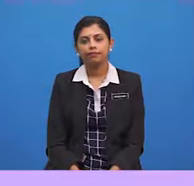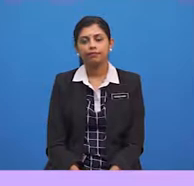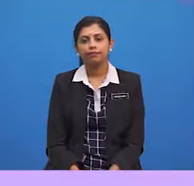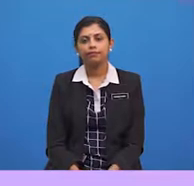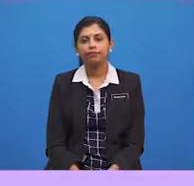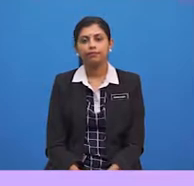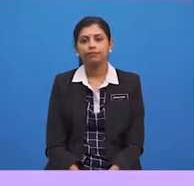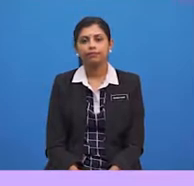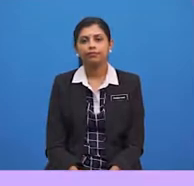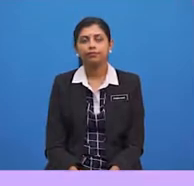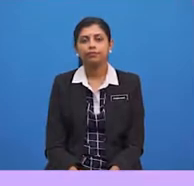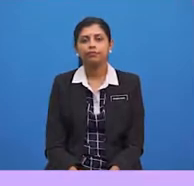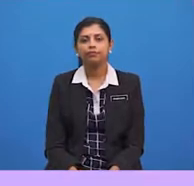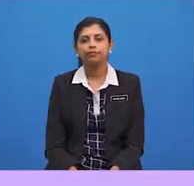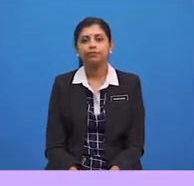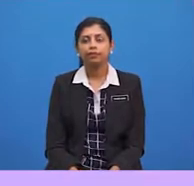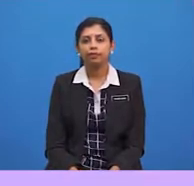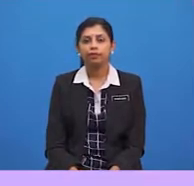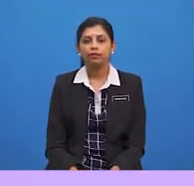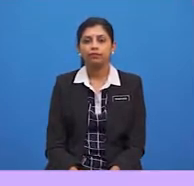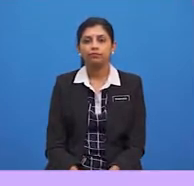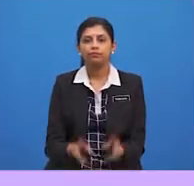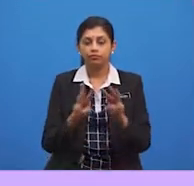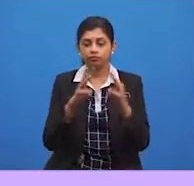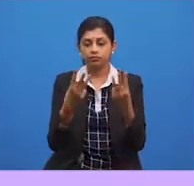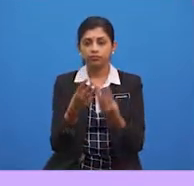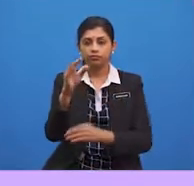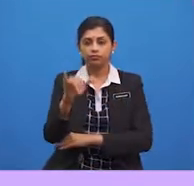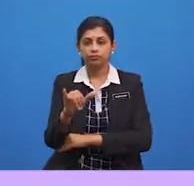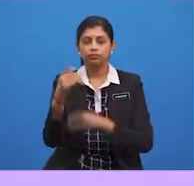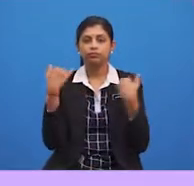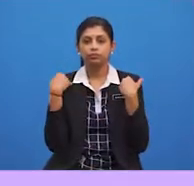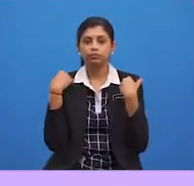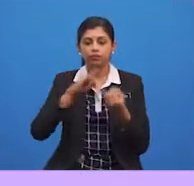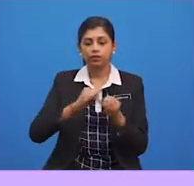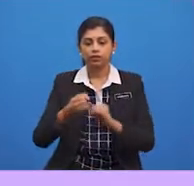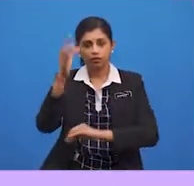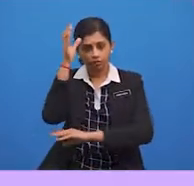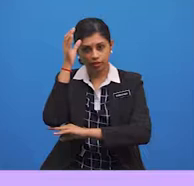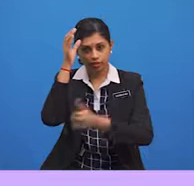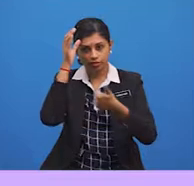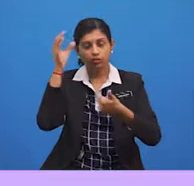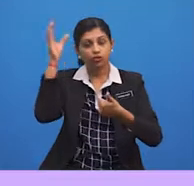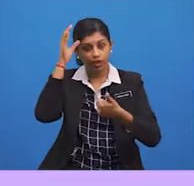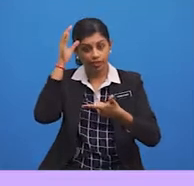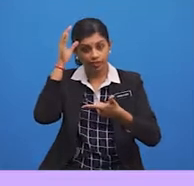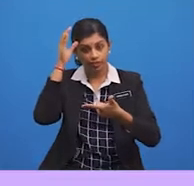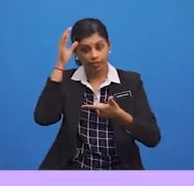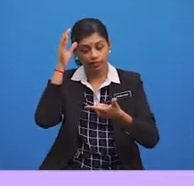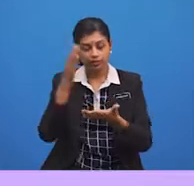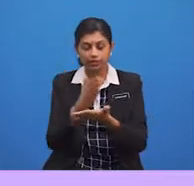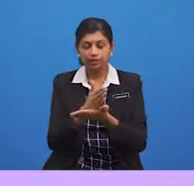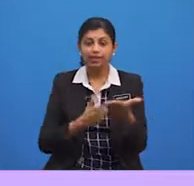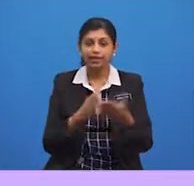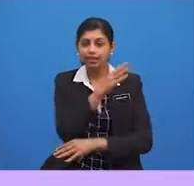Antara kawasan yang mengalami iklim jenis China adalah China Tengah dan